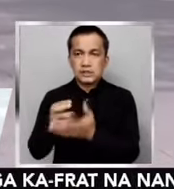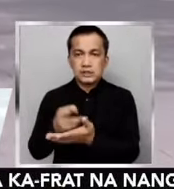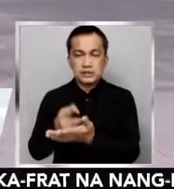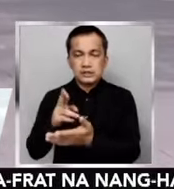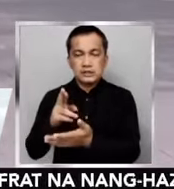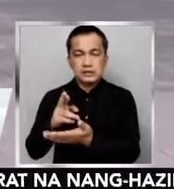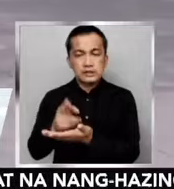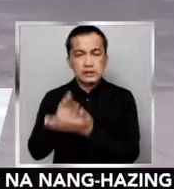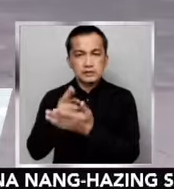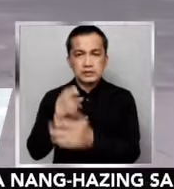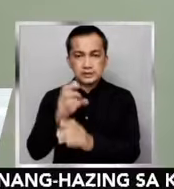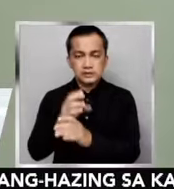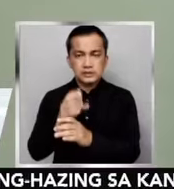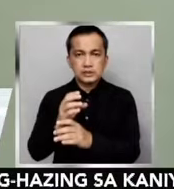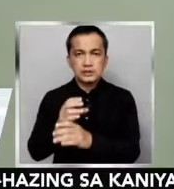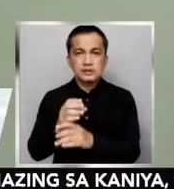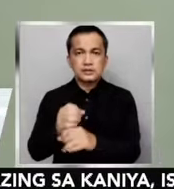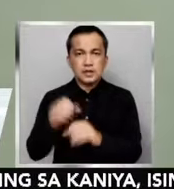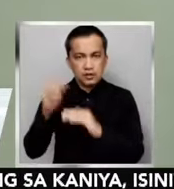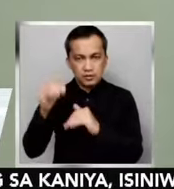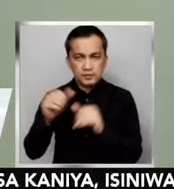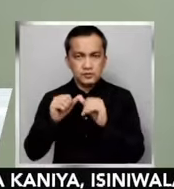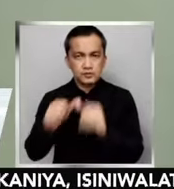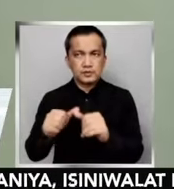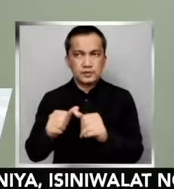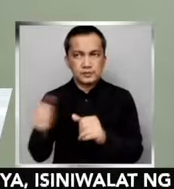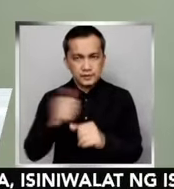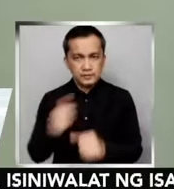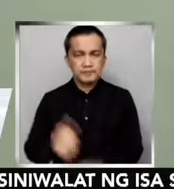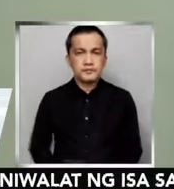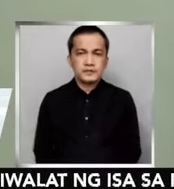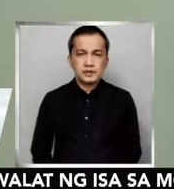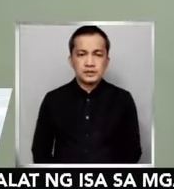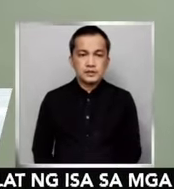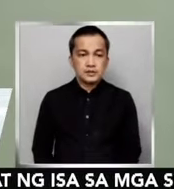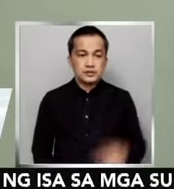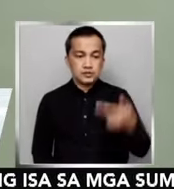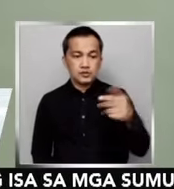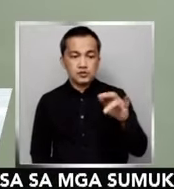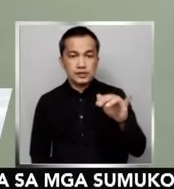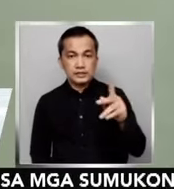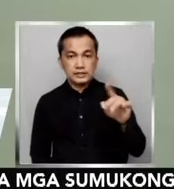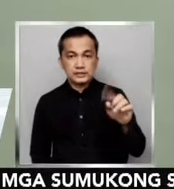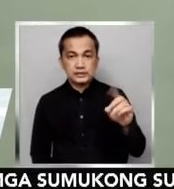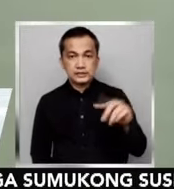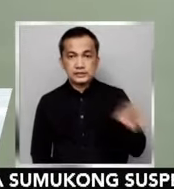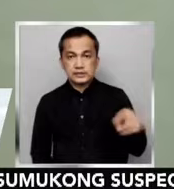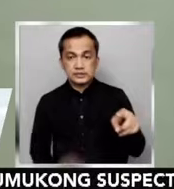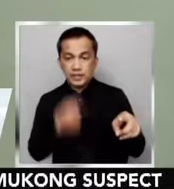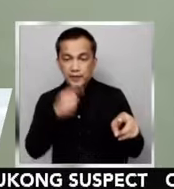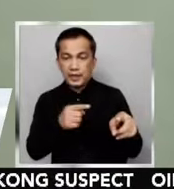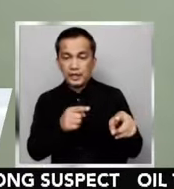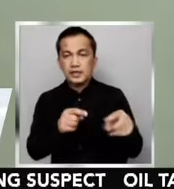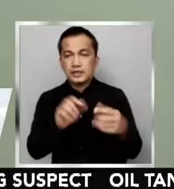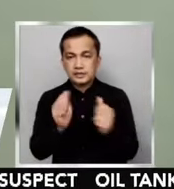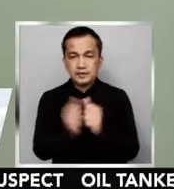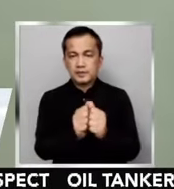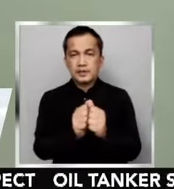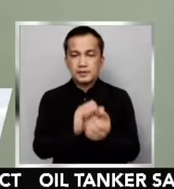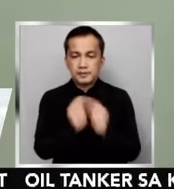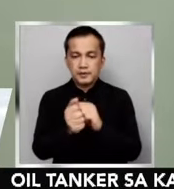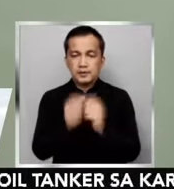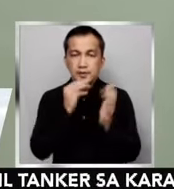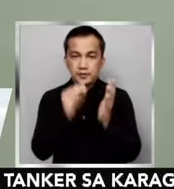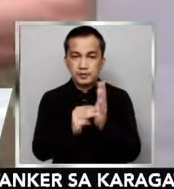sana ipagpatuloy pa yung pagbiyahe Ayon naman kay Gadis Kasama yan sa pinag-aaralang pagbabago sa memorandum circular base sa